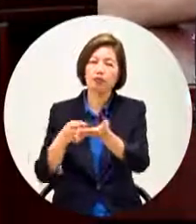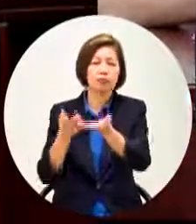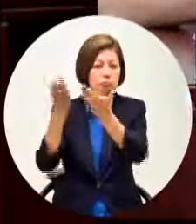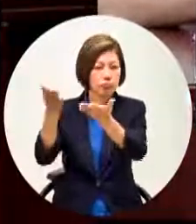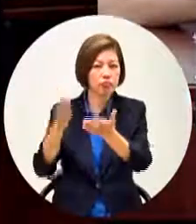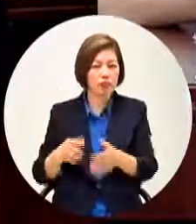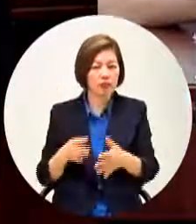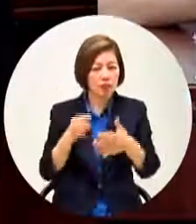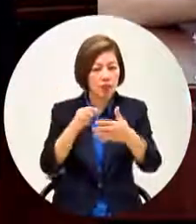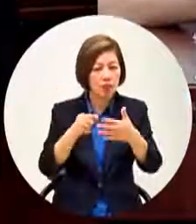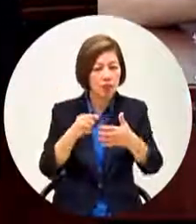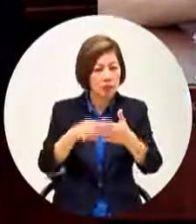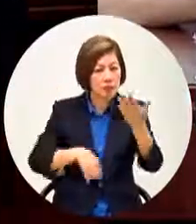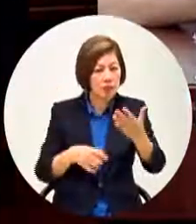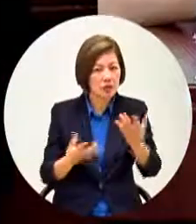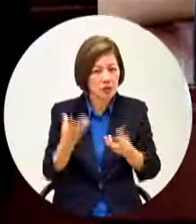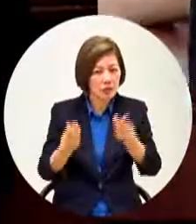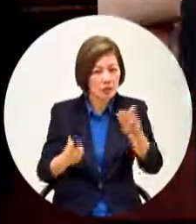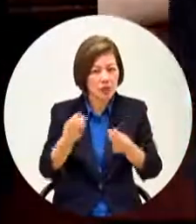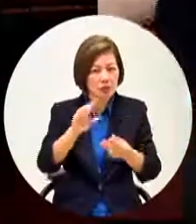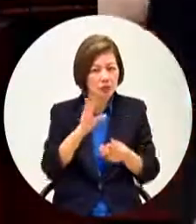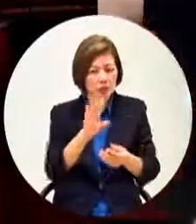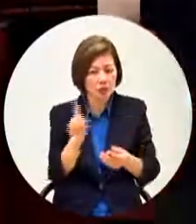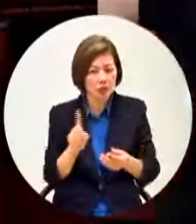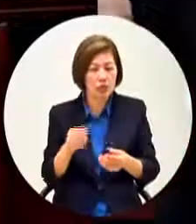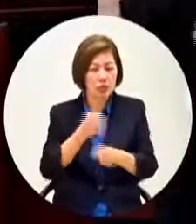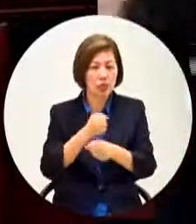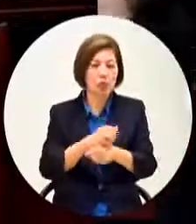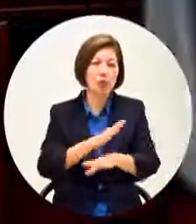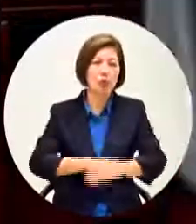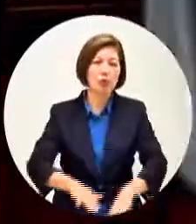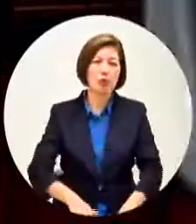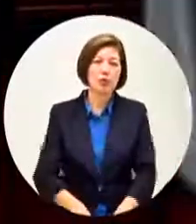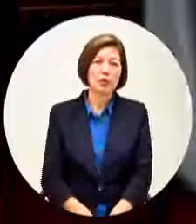行。 哦，好，感谢哦。啊，局长请坐。